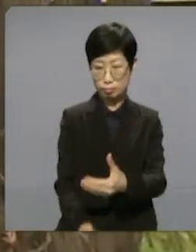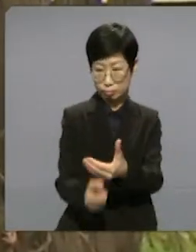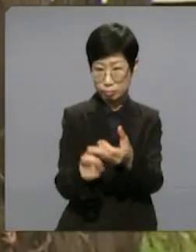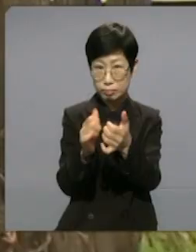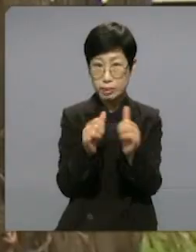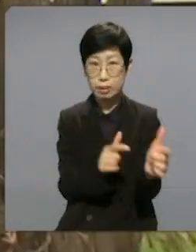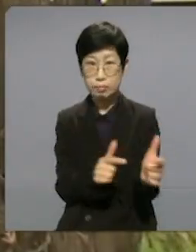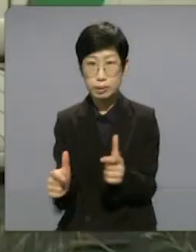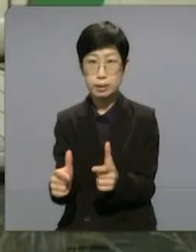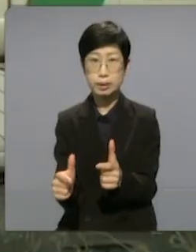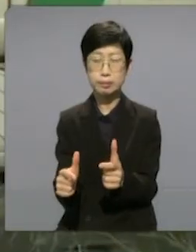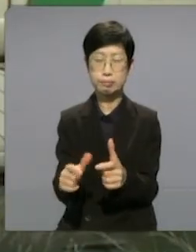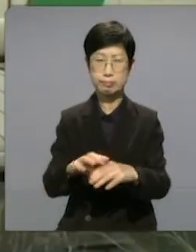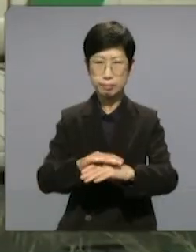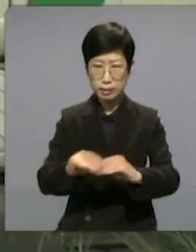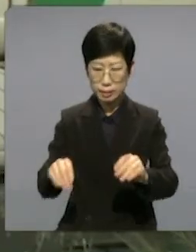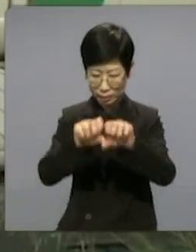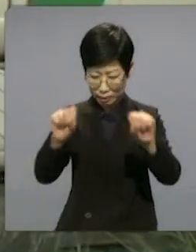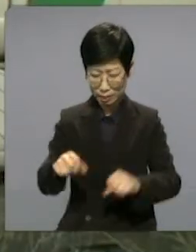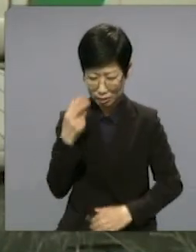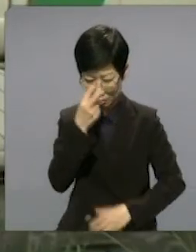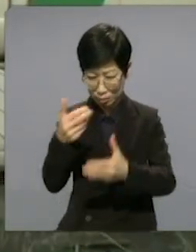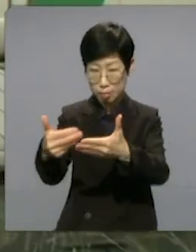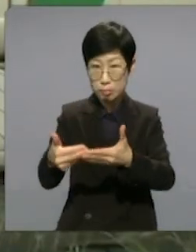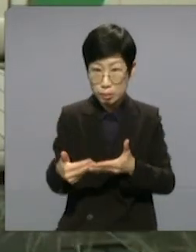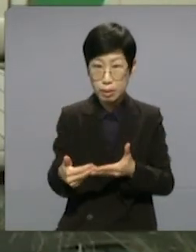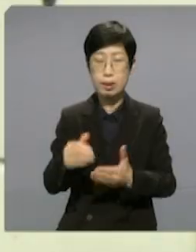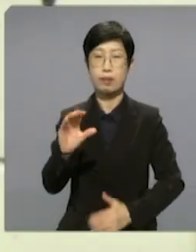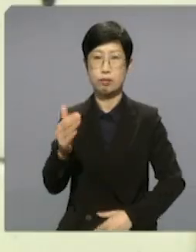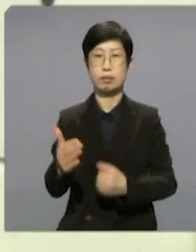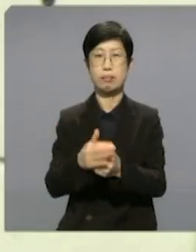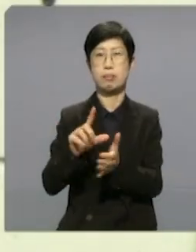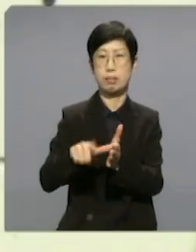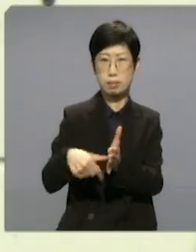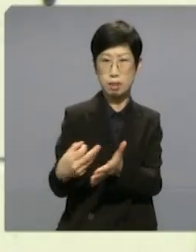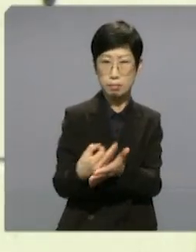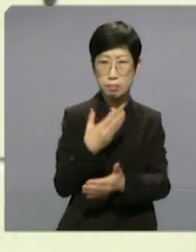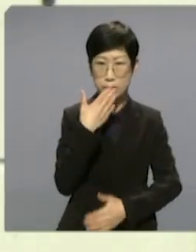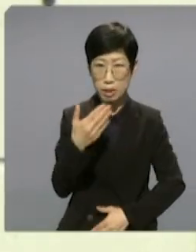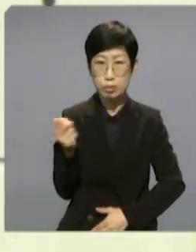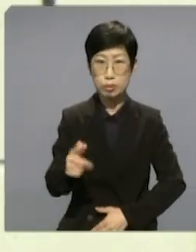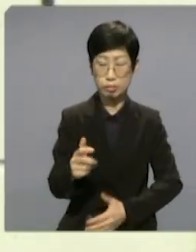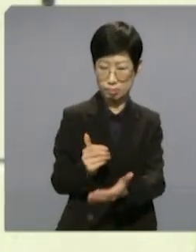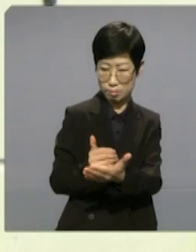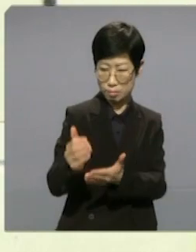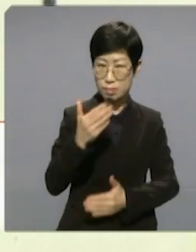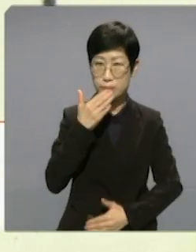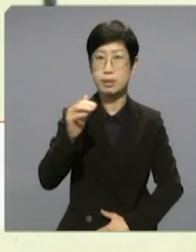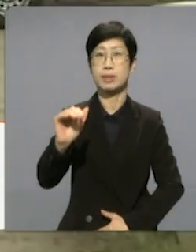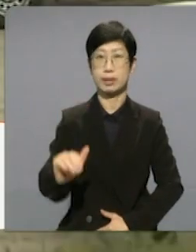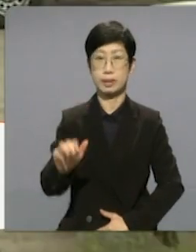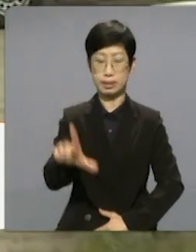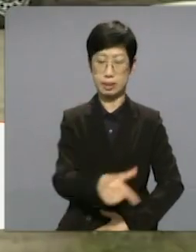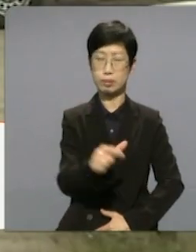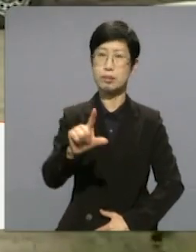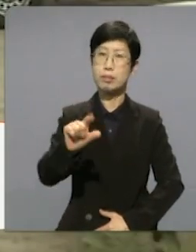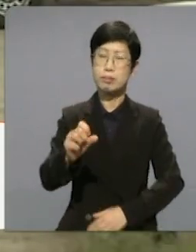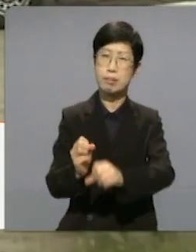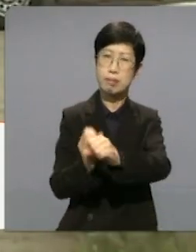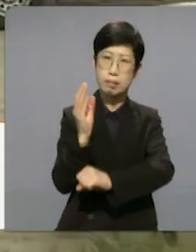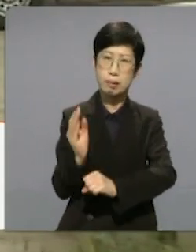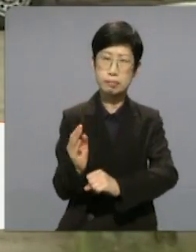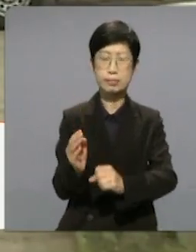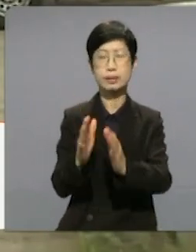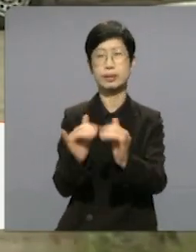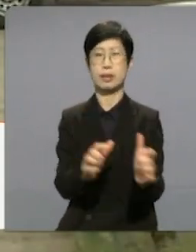이민자 처리 시스템 심사를 받게 돼 시간을 벌 수 있고 추방 가능성도 낮아지게 됩니다. 하루에 만 명이 넘는 이민자들이